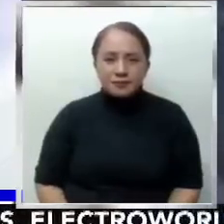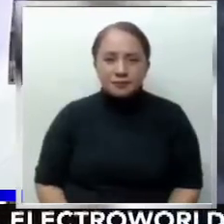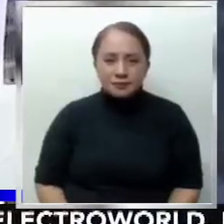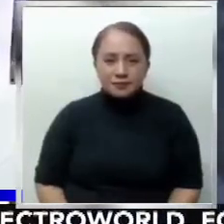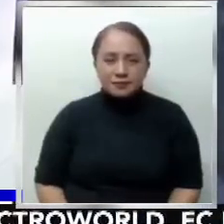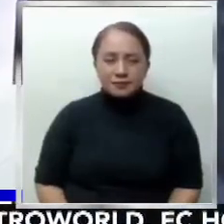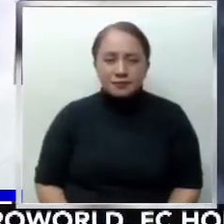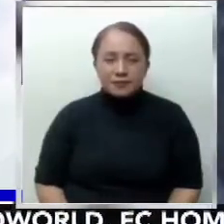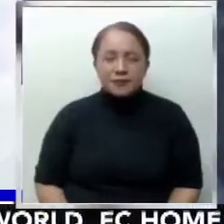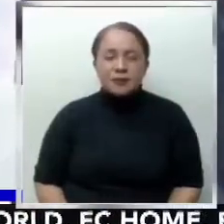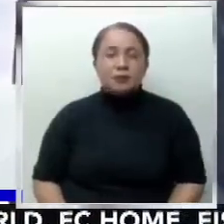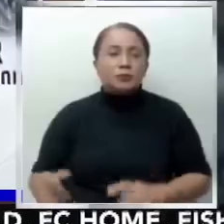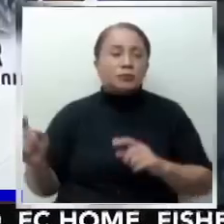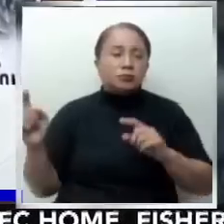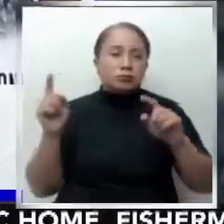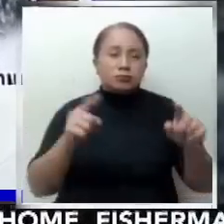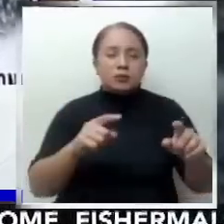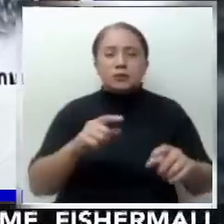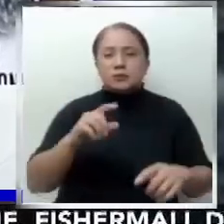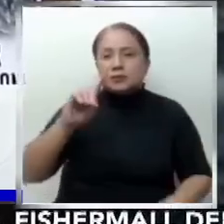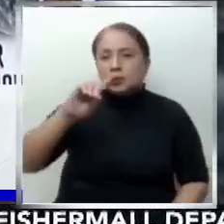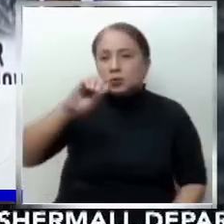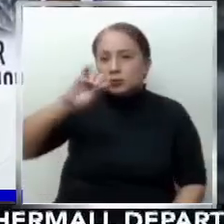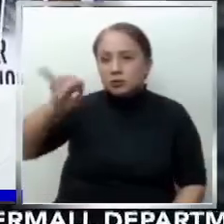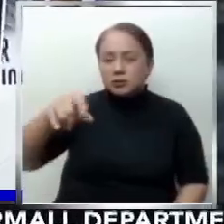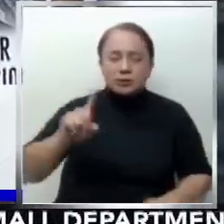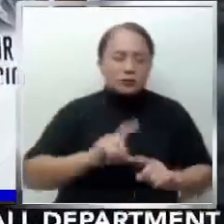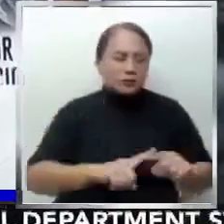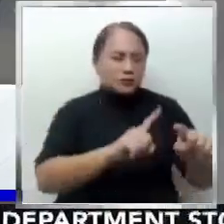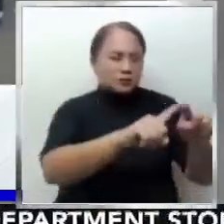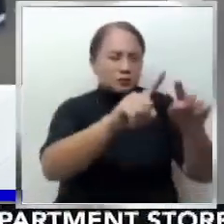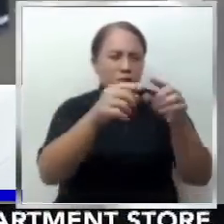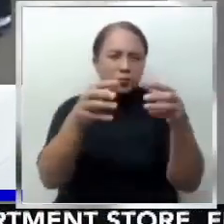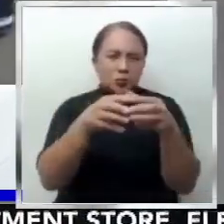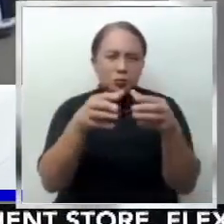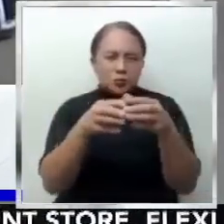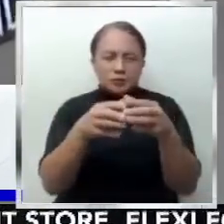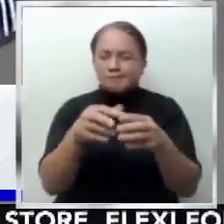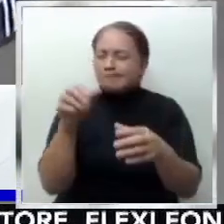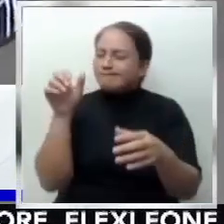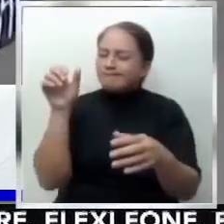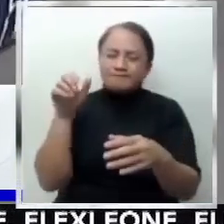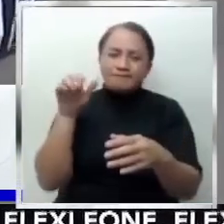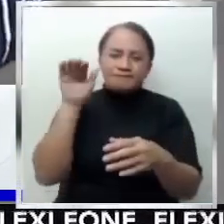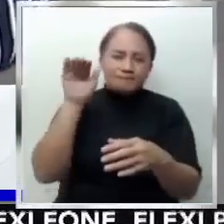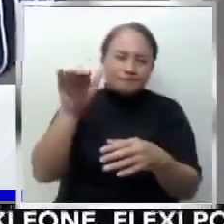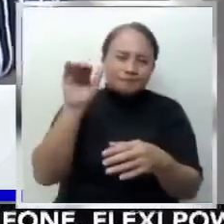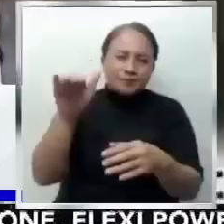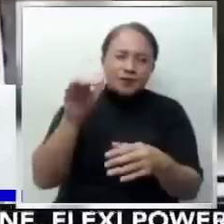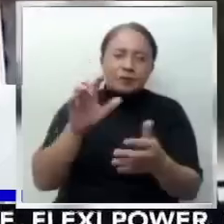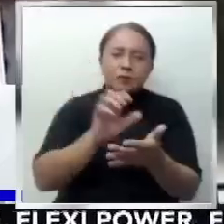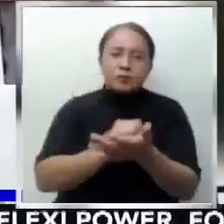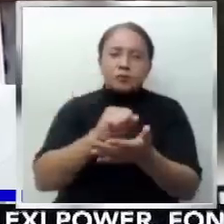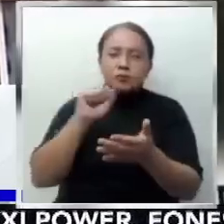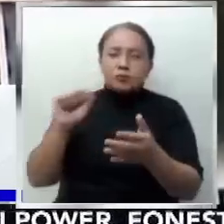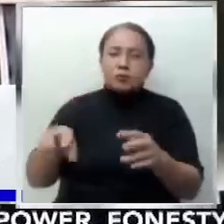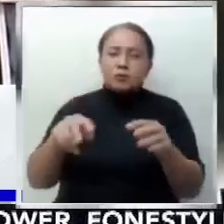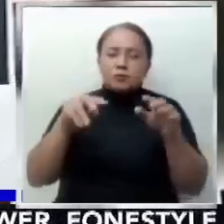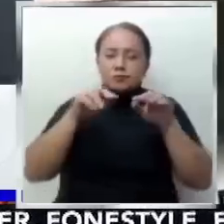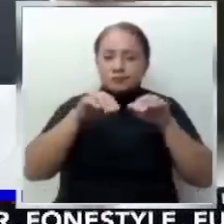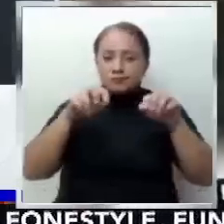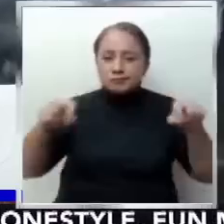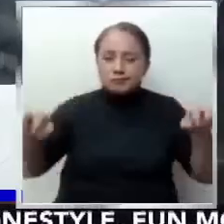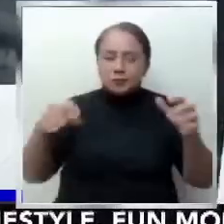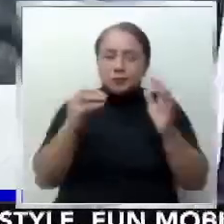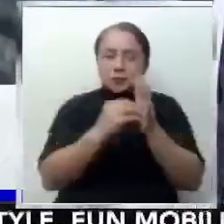Sumugod sa Department of Justice sa Maynila ang iba't ibang grupo para kondenahin ang pagbasura ng panel of prosecutors sa reklamo sa